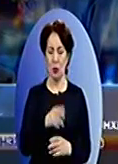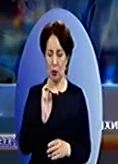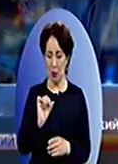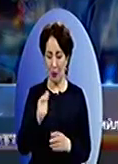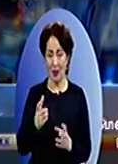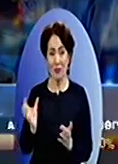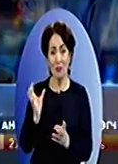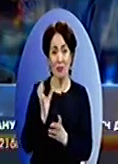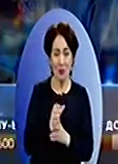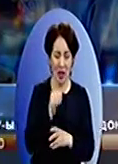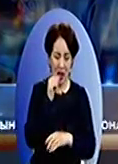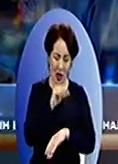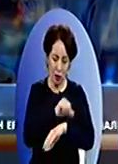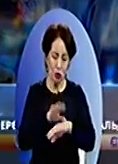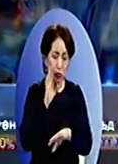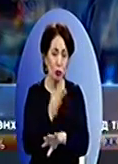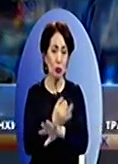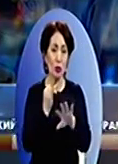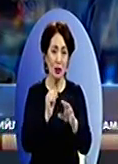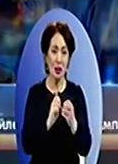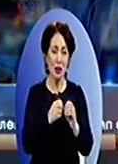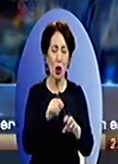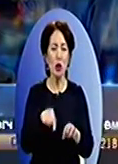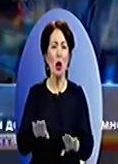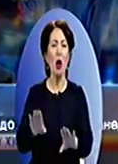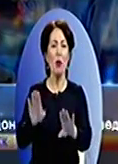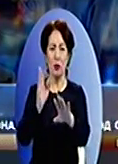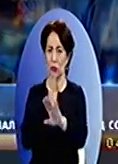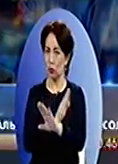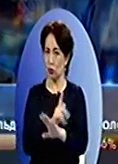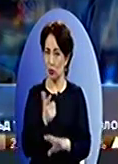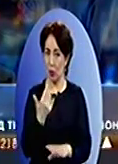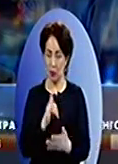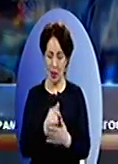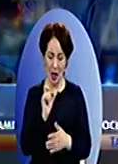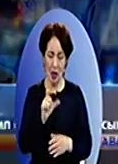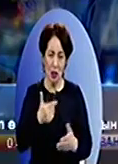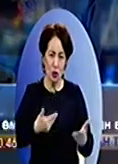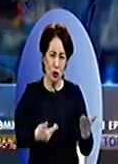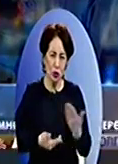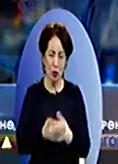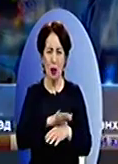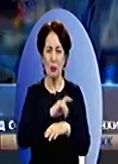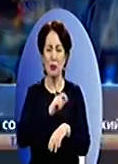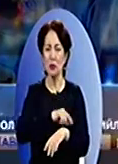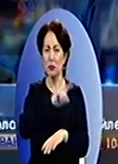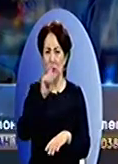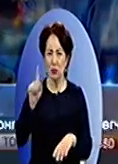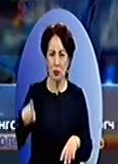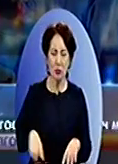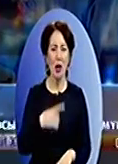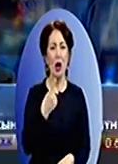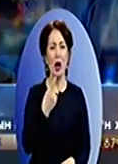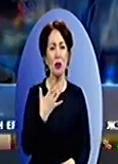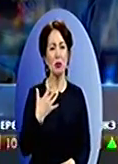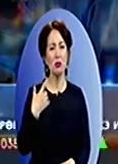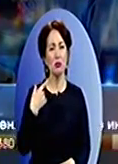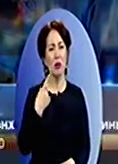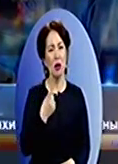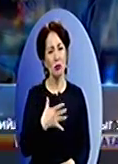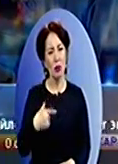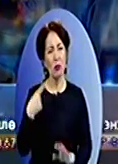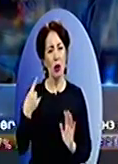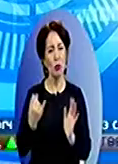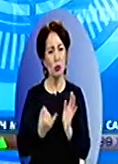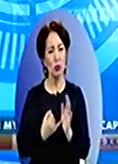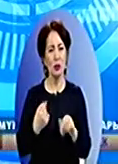Өнөөгдөө 6 цагт эхэлсэн хагалгаа одоо үргэлжилж байгаа юм байна. За элэг шилжүүлэн суулгах хагалгаа хамгийн багадаа 15-аас 16 цаг үргэлжилдэг